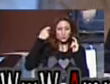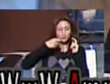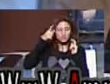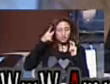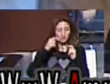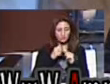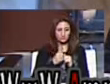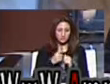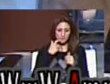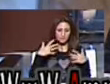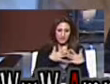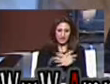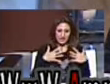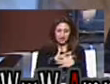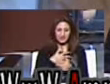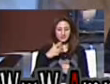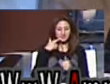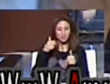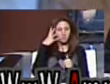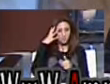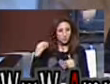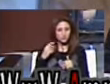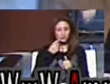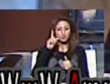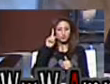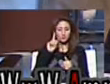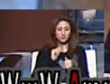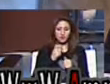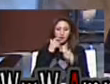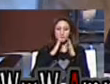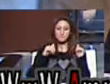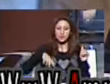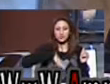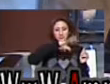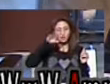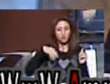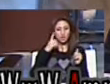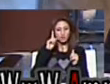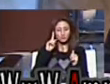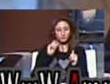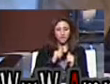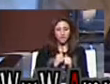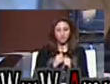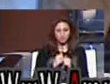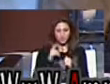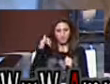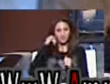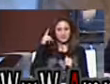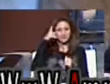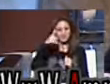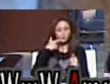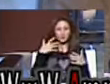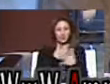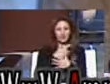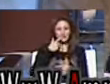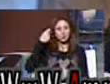طيب وعيد سعيد على حضرتك إن شاء الله. مصر كلها، واحنا حبينا نكلم حضرتك نعيد عليك